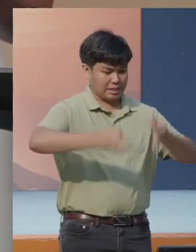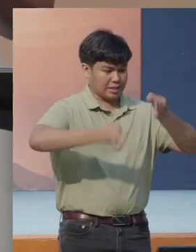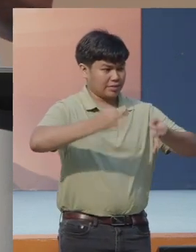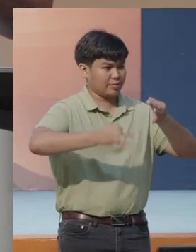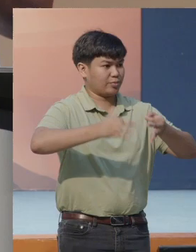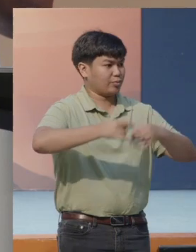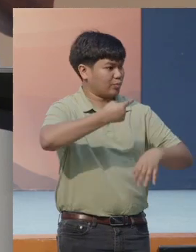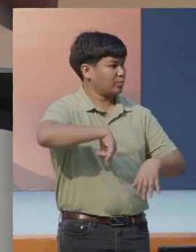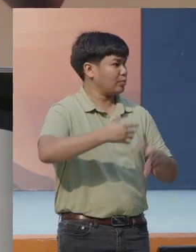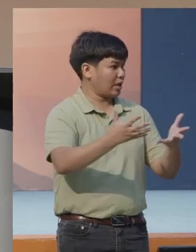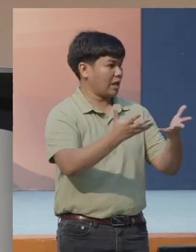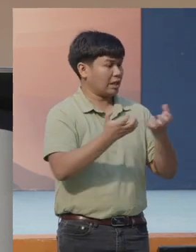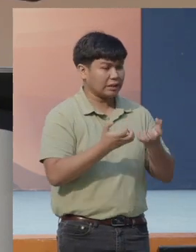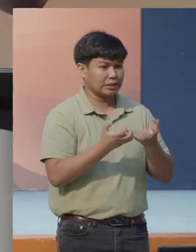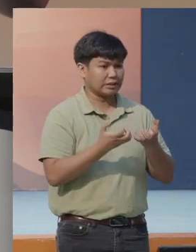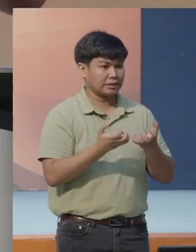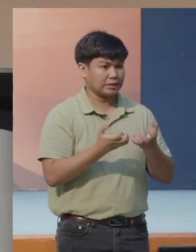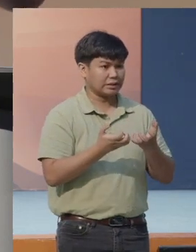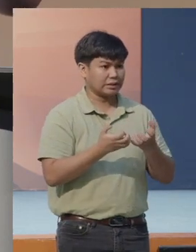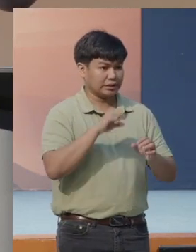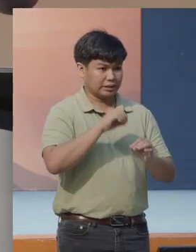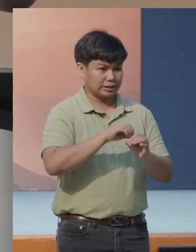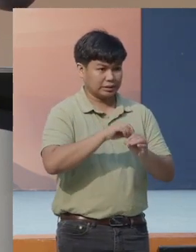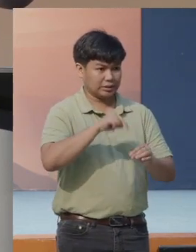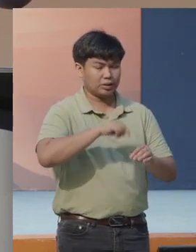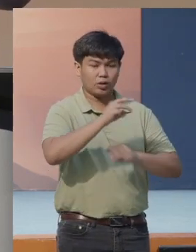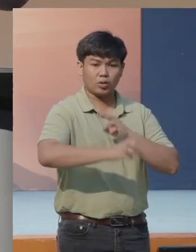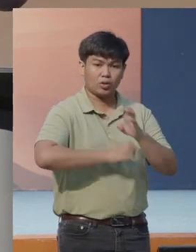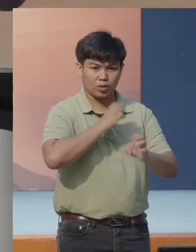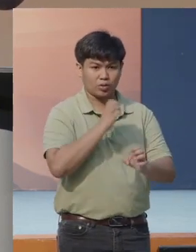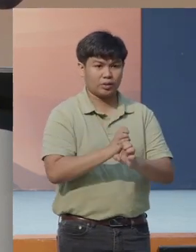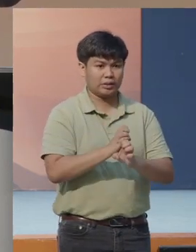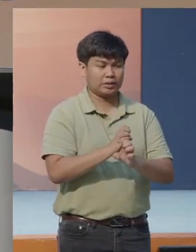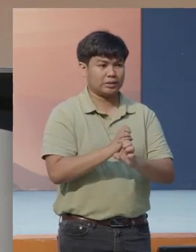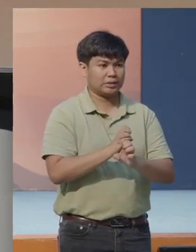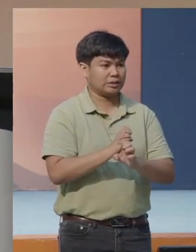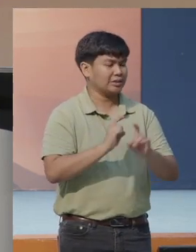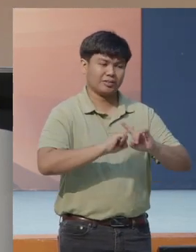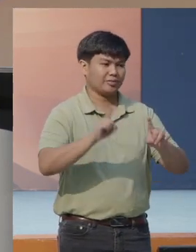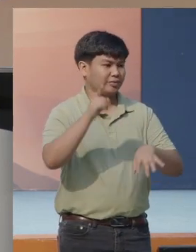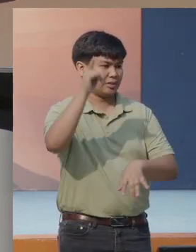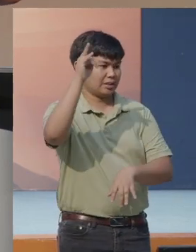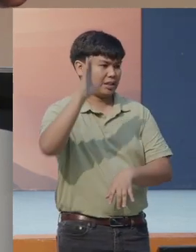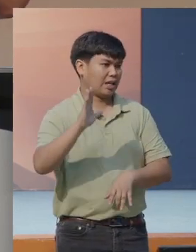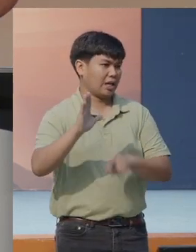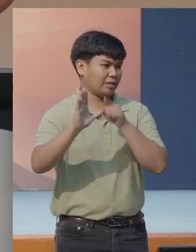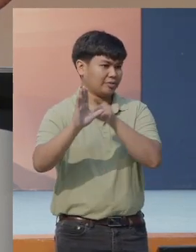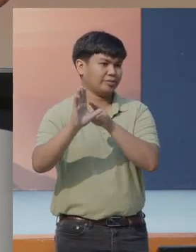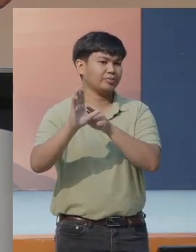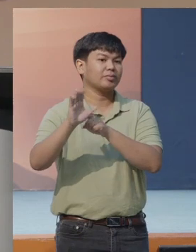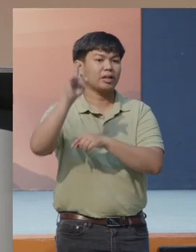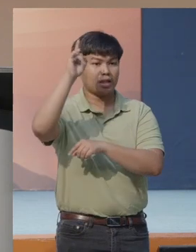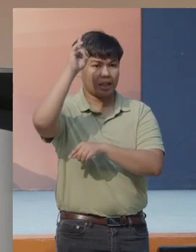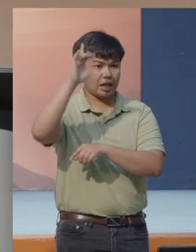deserve natin in this earthly life, no? Pero pangako ng God,